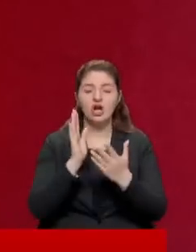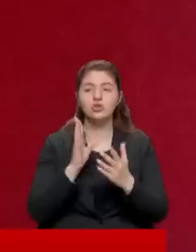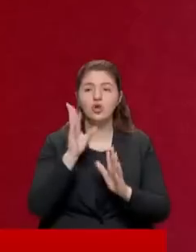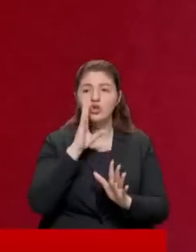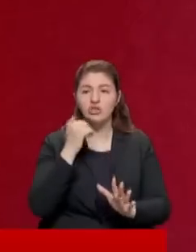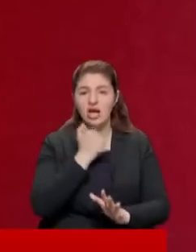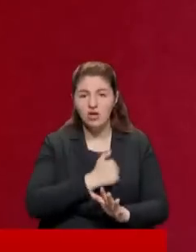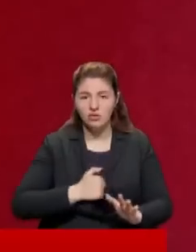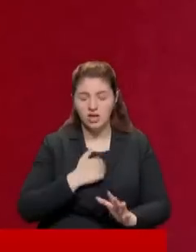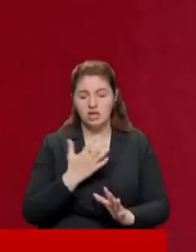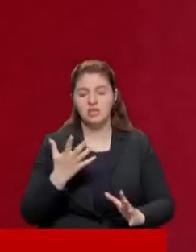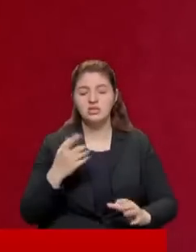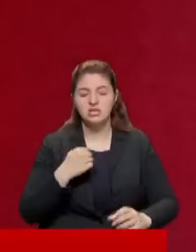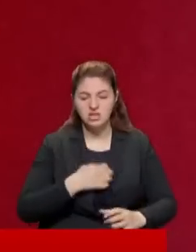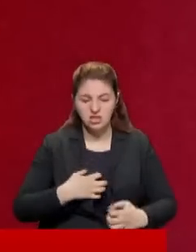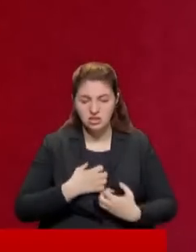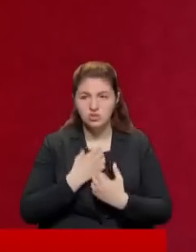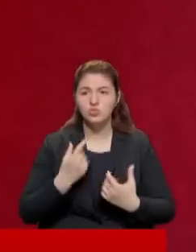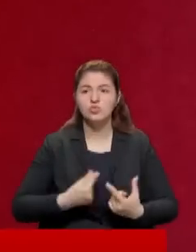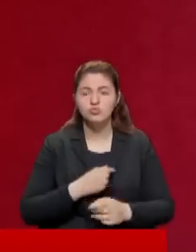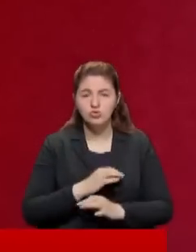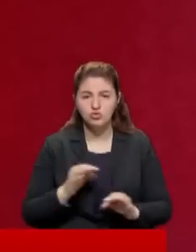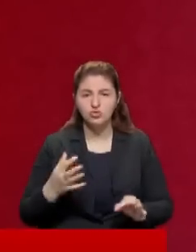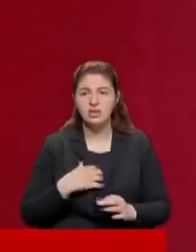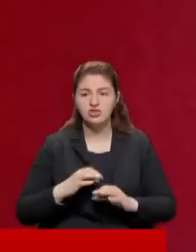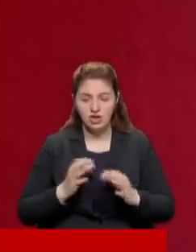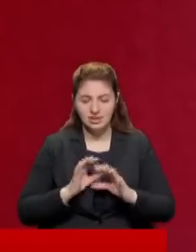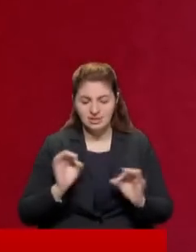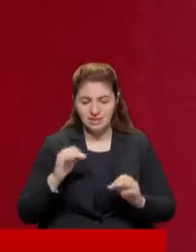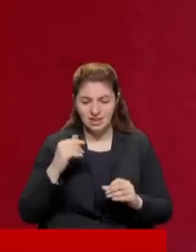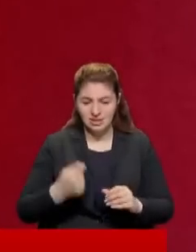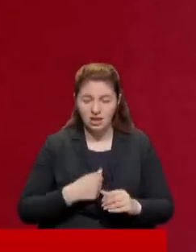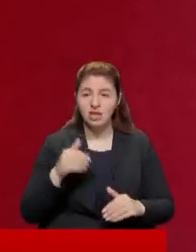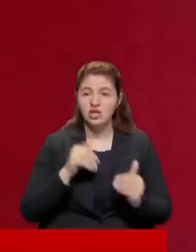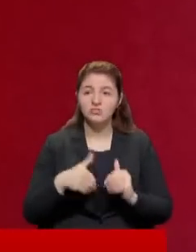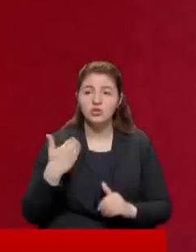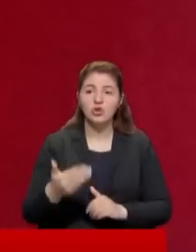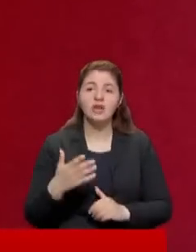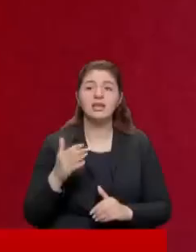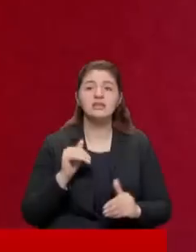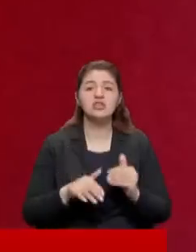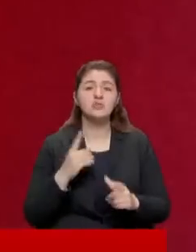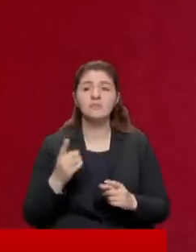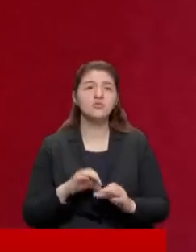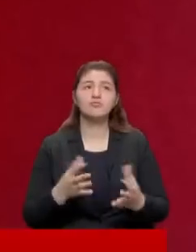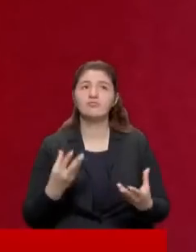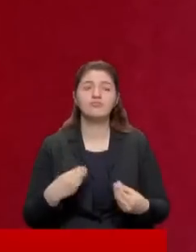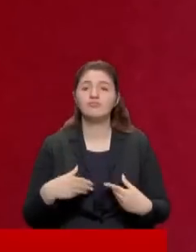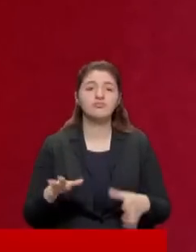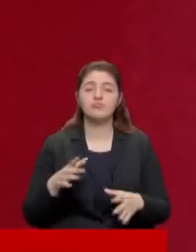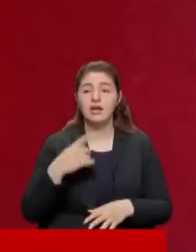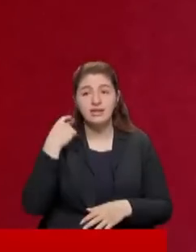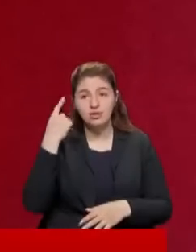derece öfkeli, kızgın, umutsuz, kendini çaresiz hisseden, seçimden sonra da seçimle bir çare